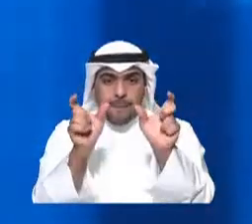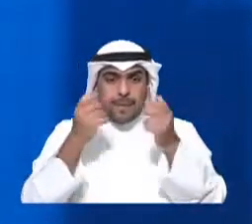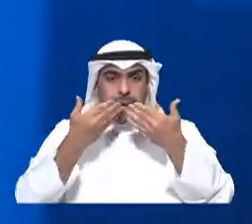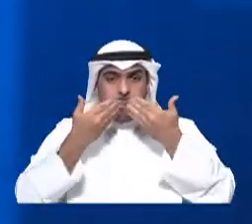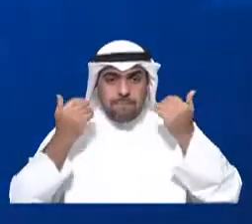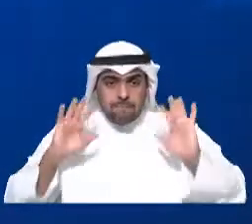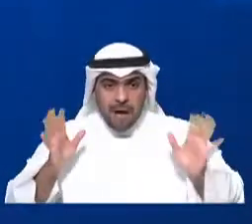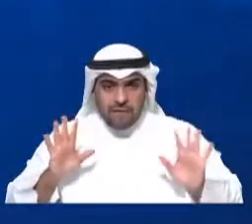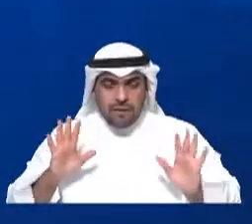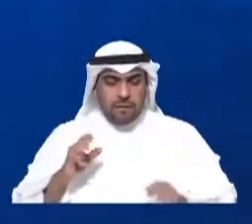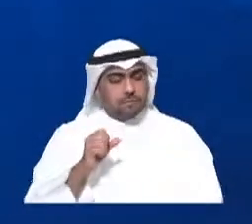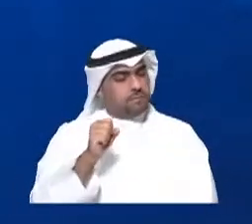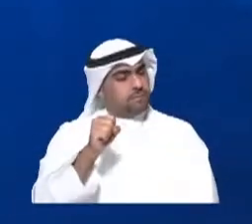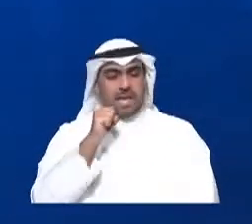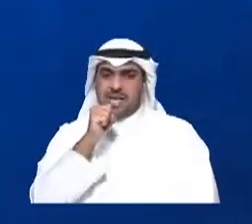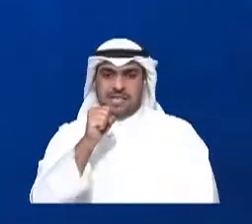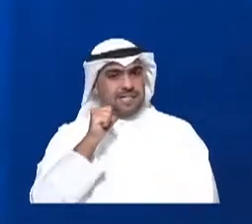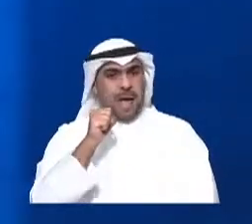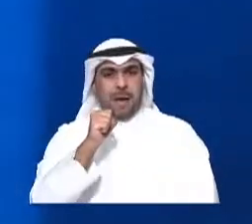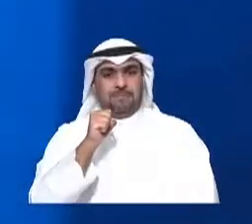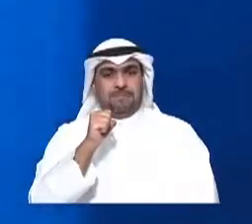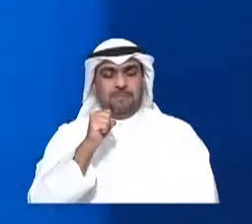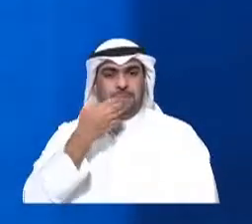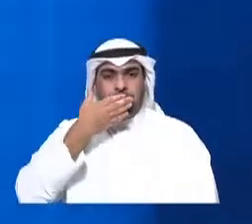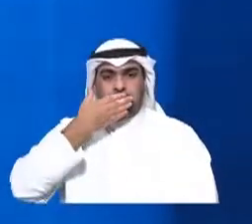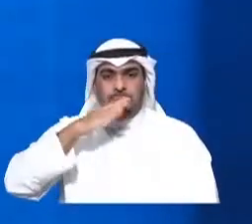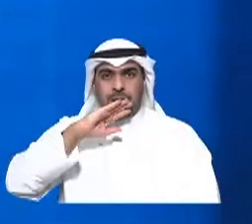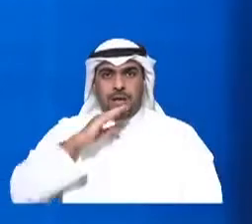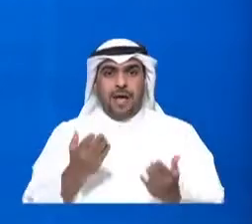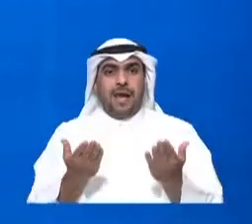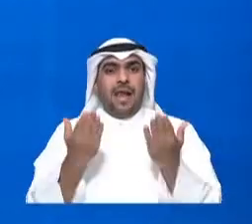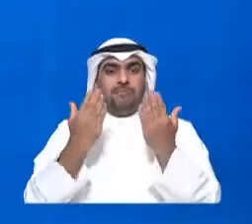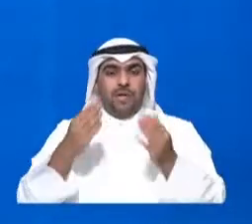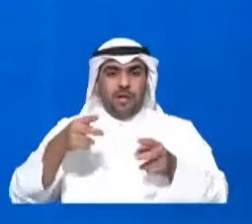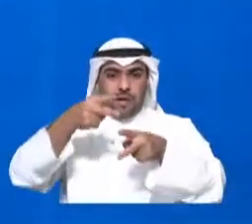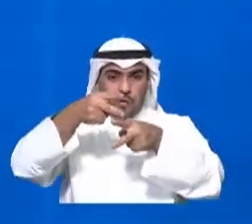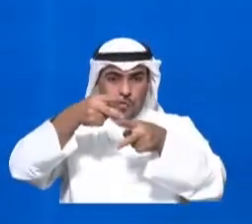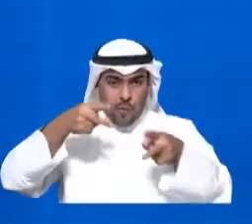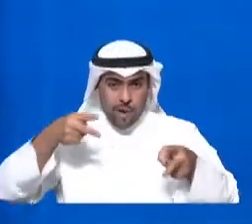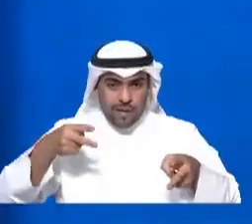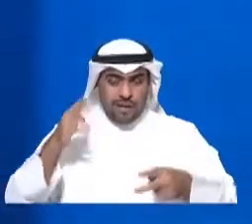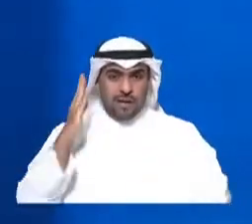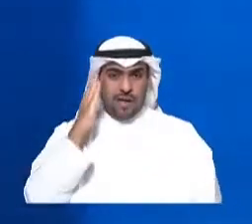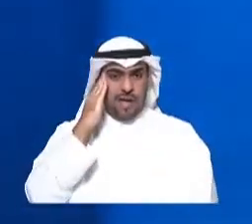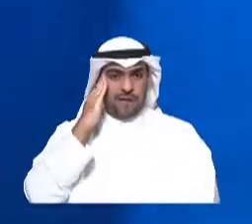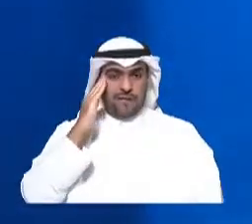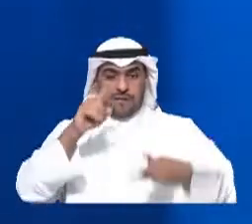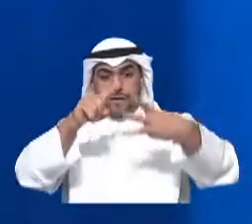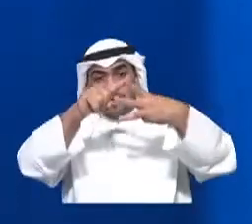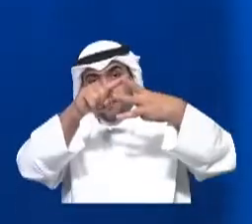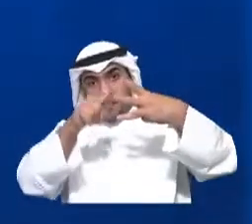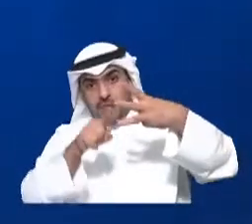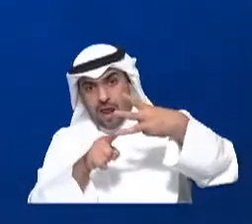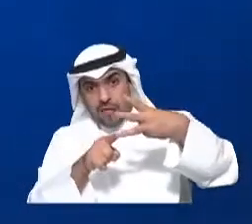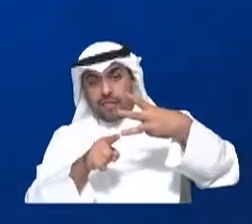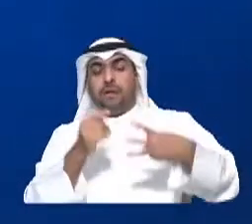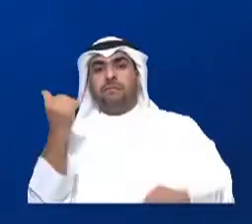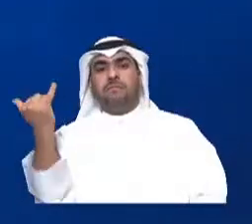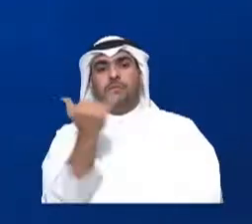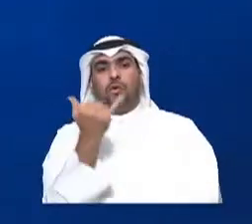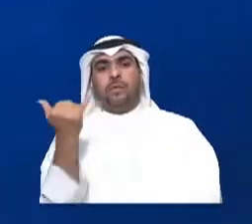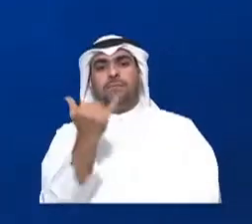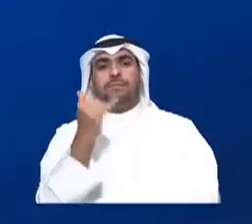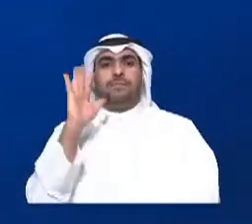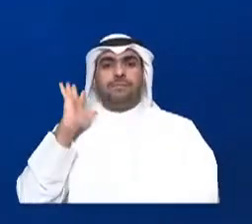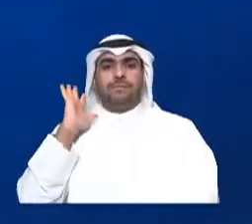الاستقرار. لذلك الكويت حملنا معنا ملفات كثيرة، هذه الملفات من ضمن الأشياء اللي